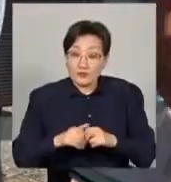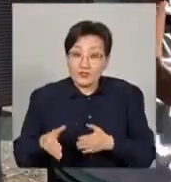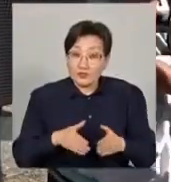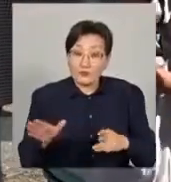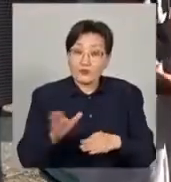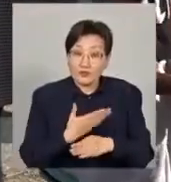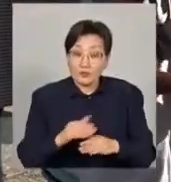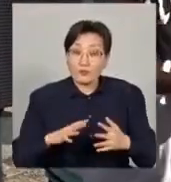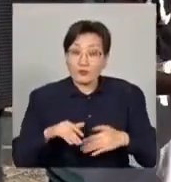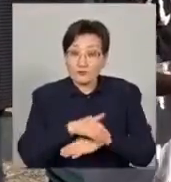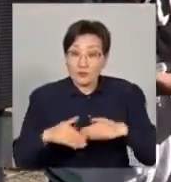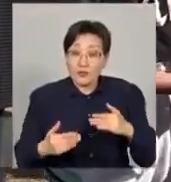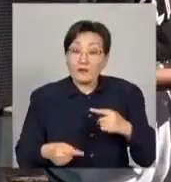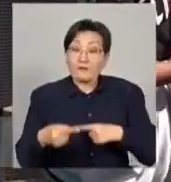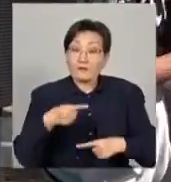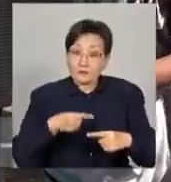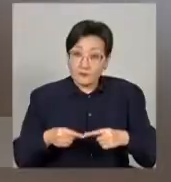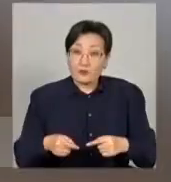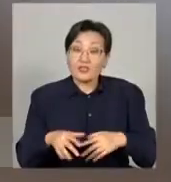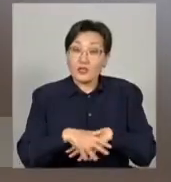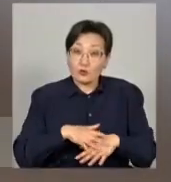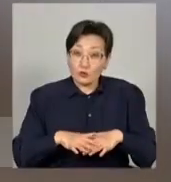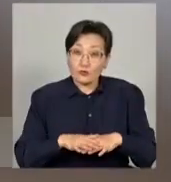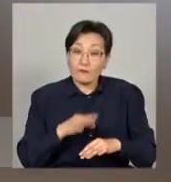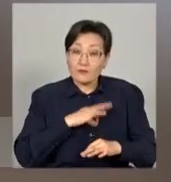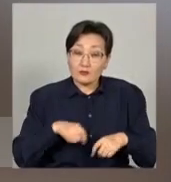устранили а улицу вновь велик эксплуатацию